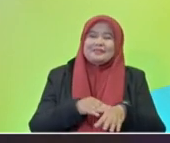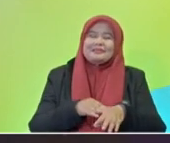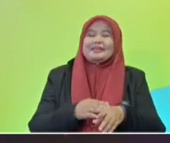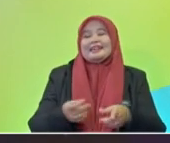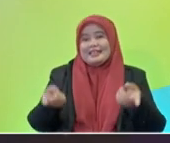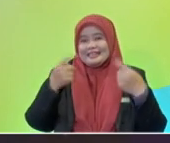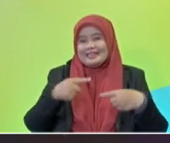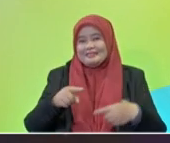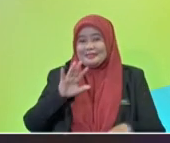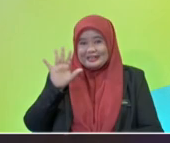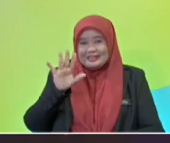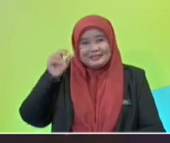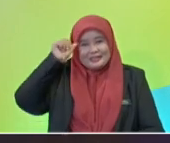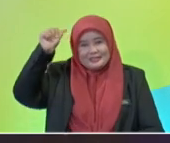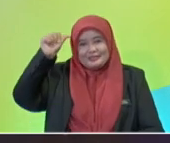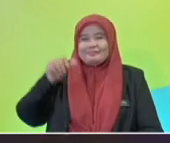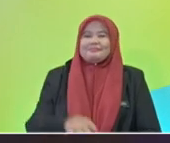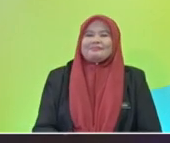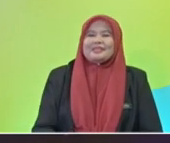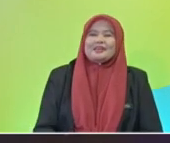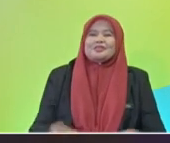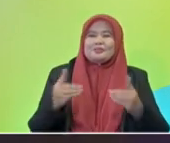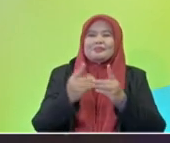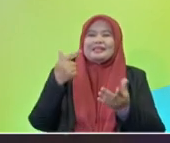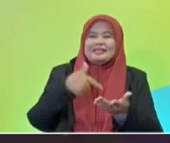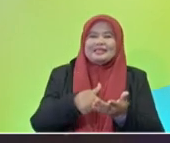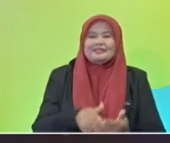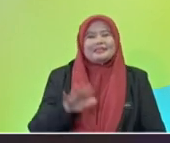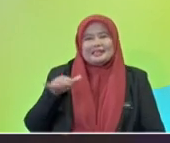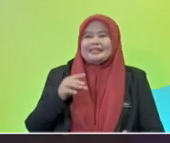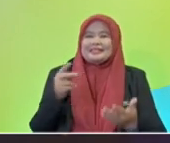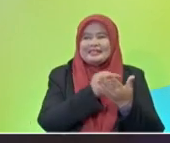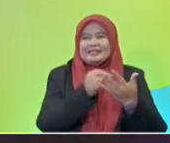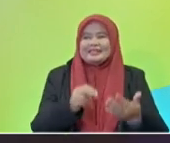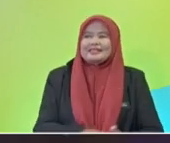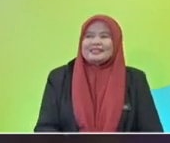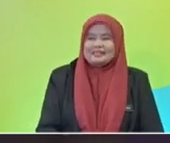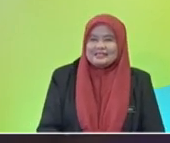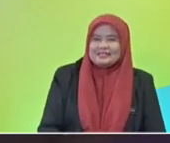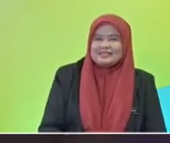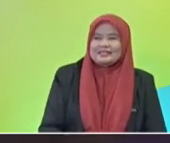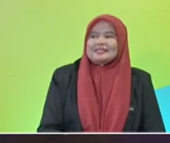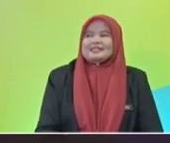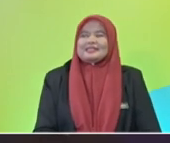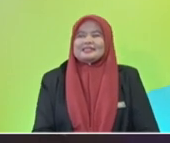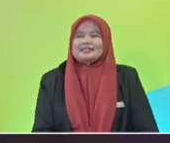by by jumpa lagi JP lagi Jom Cikgu kita menyanyi Jom sama-sama kita